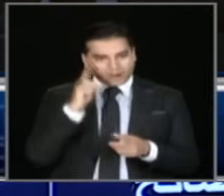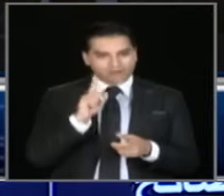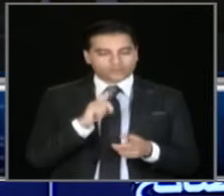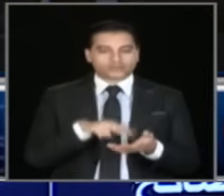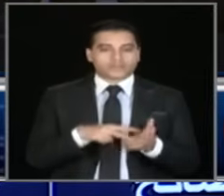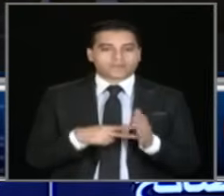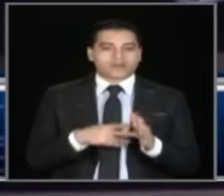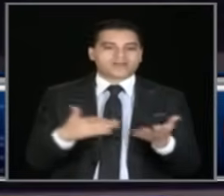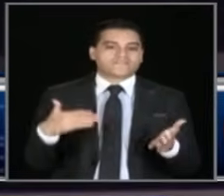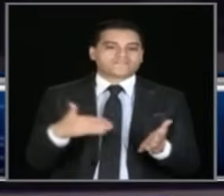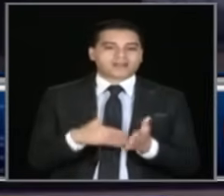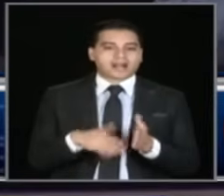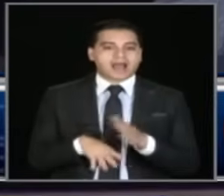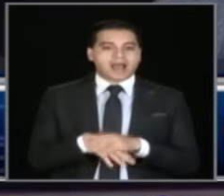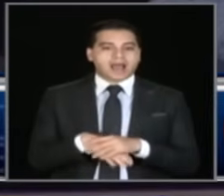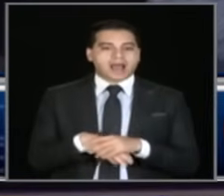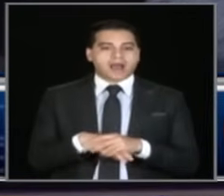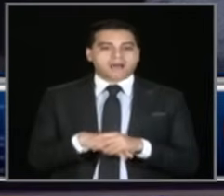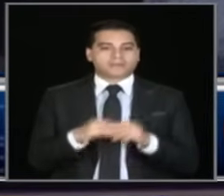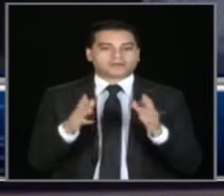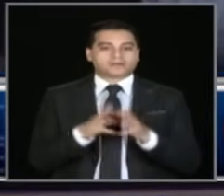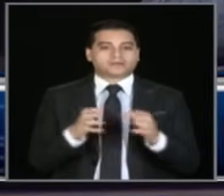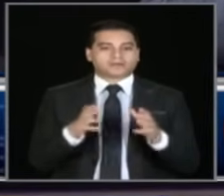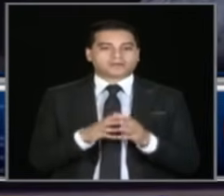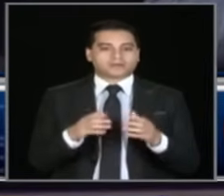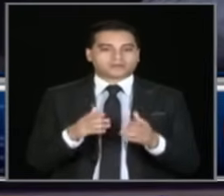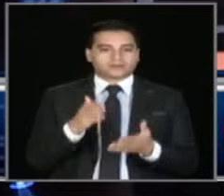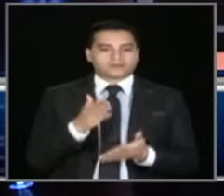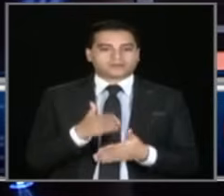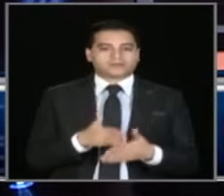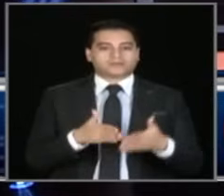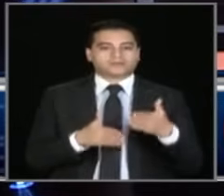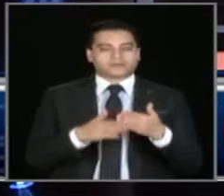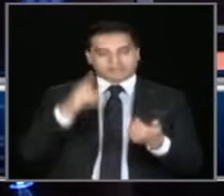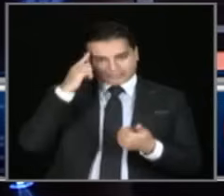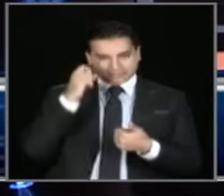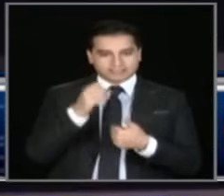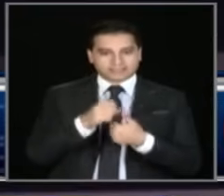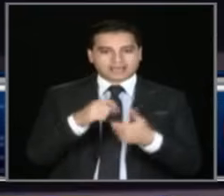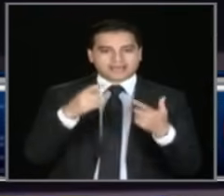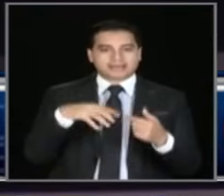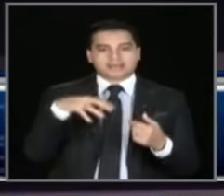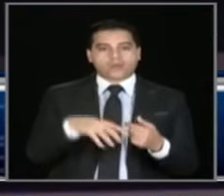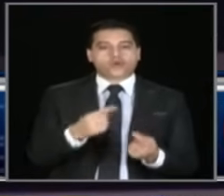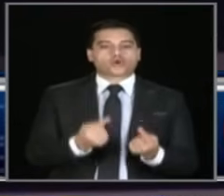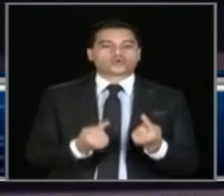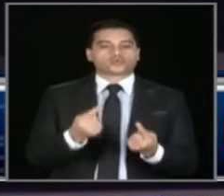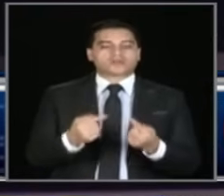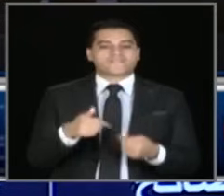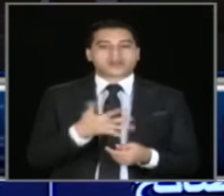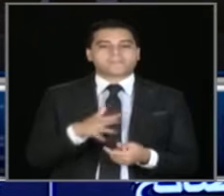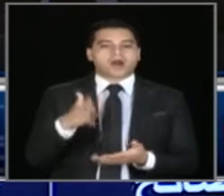قرار. في الآخر عملوا أنقاضها نصب تسكاري، دولة جزرية في